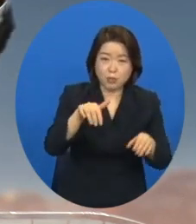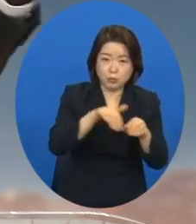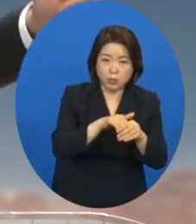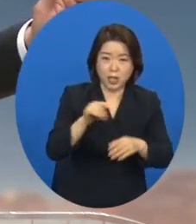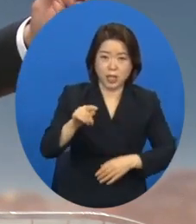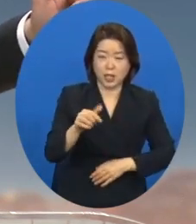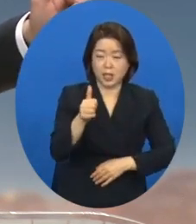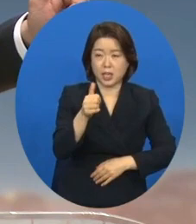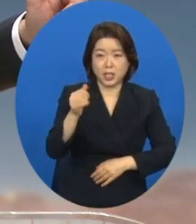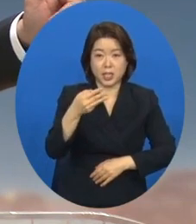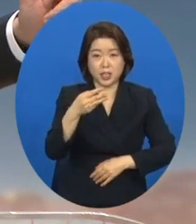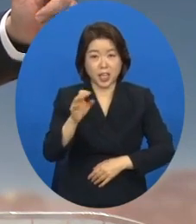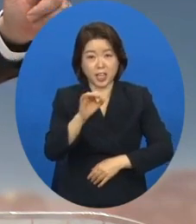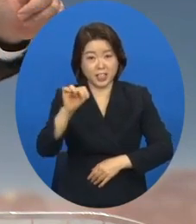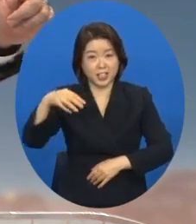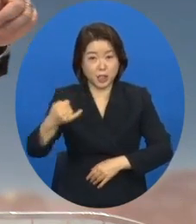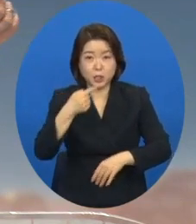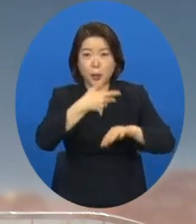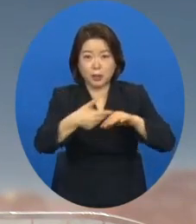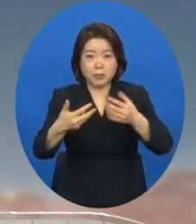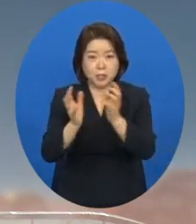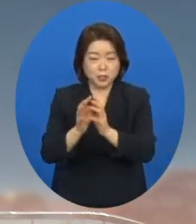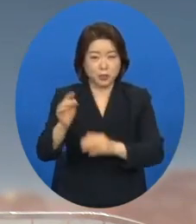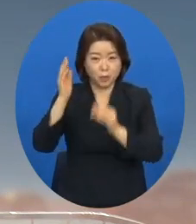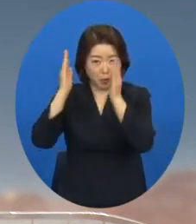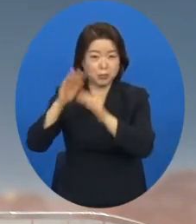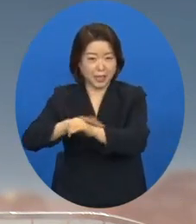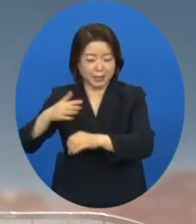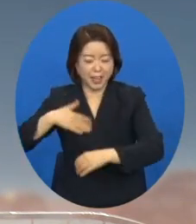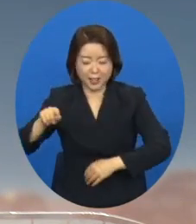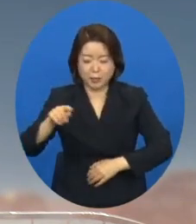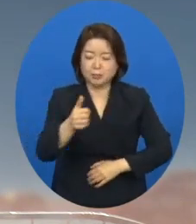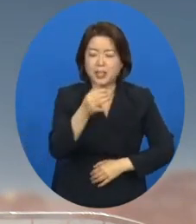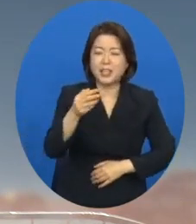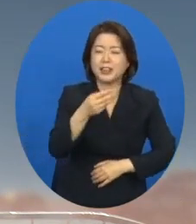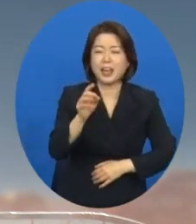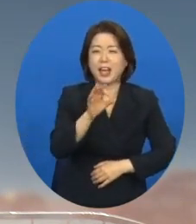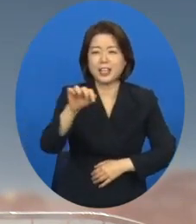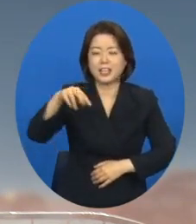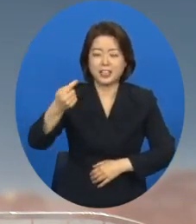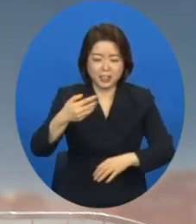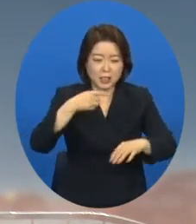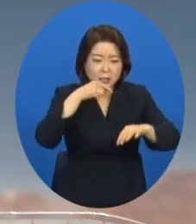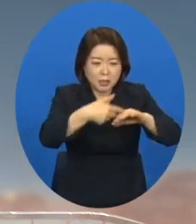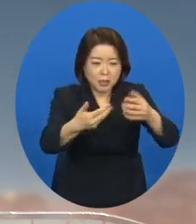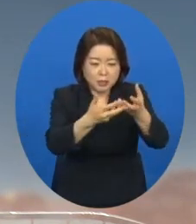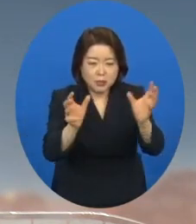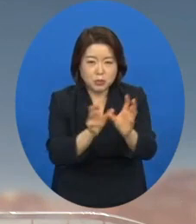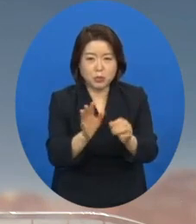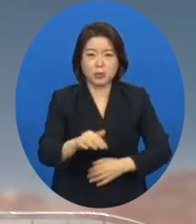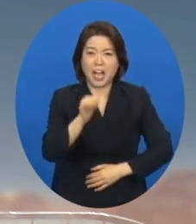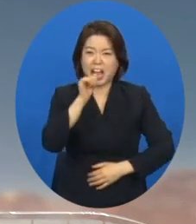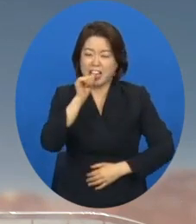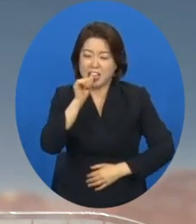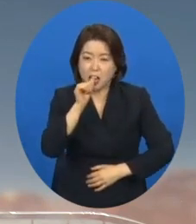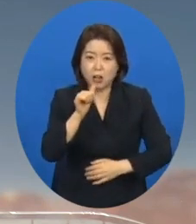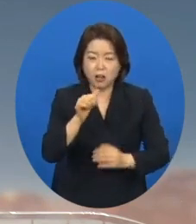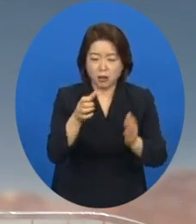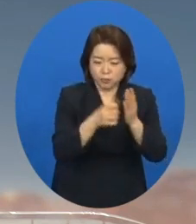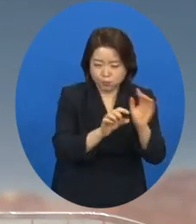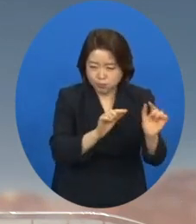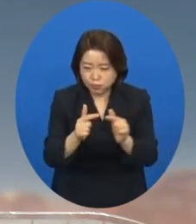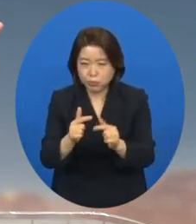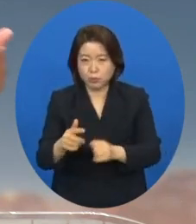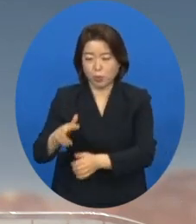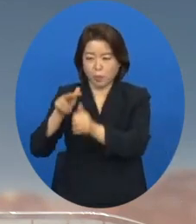역사에는 히타이트 민족, 공부하신 분들 좀 아실 거예요. 히타이트 민족이라고 철기 문명 말을 가지고 굉장히 강력한